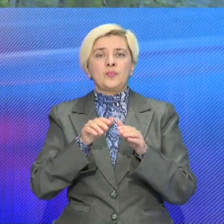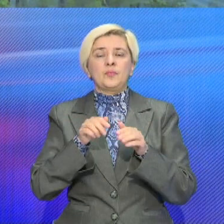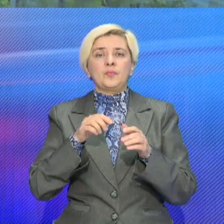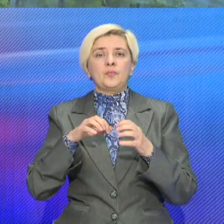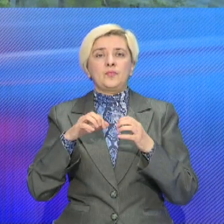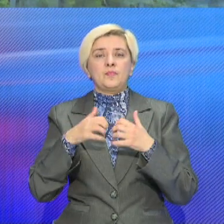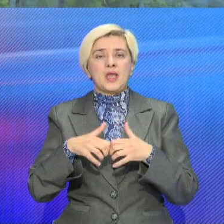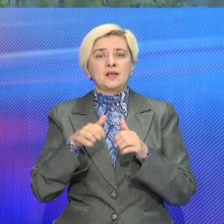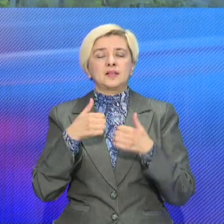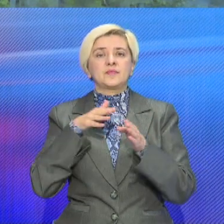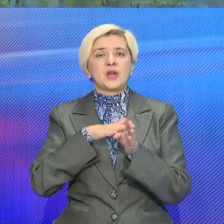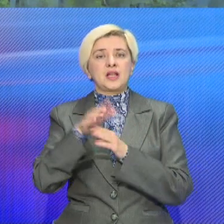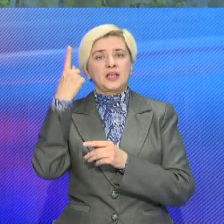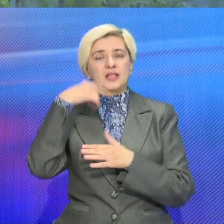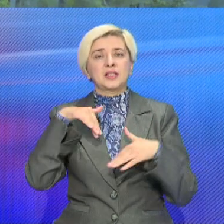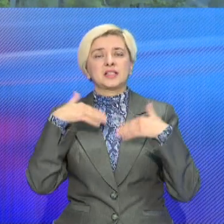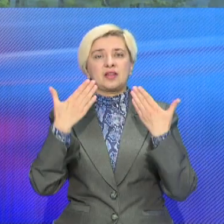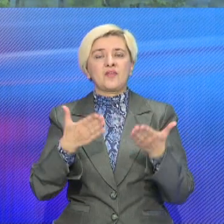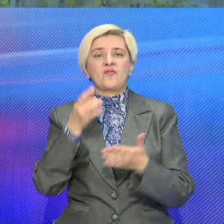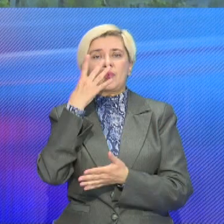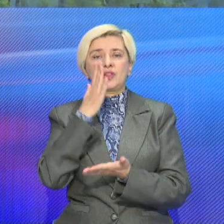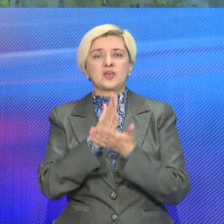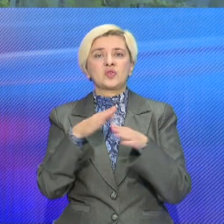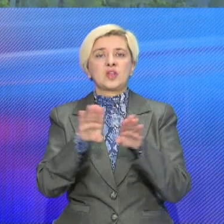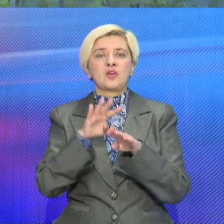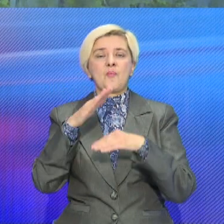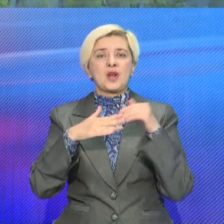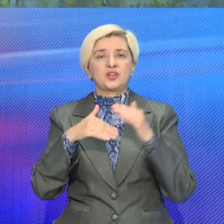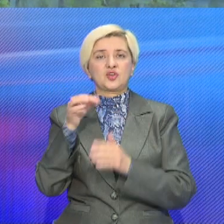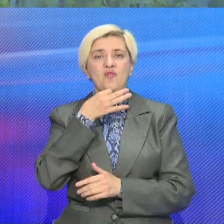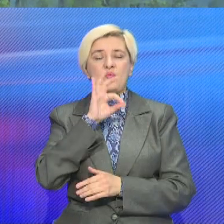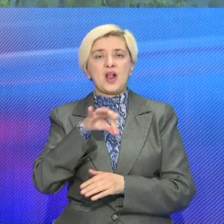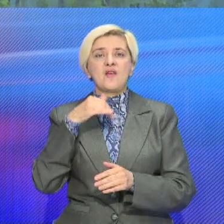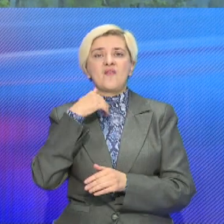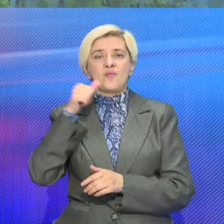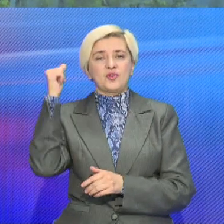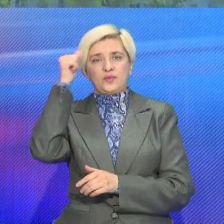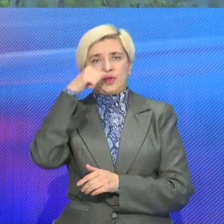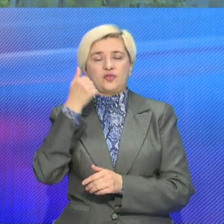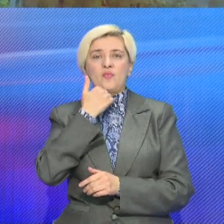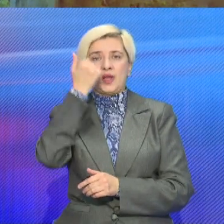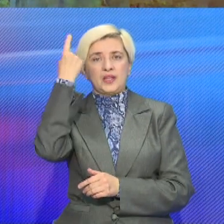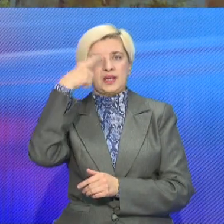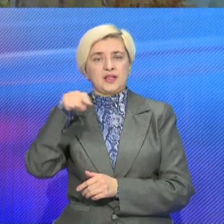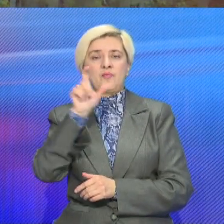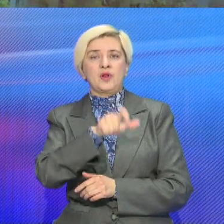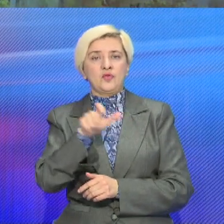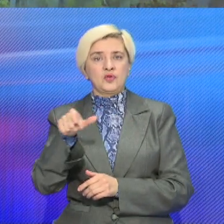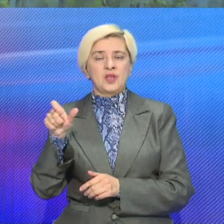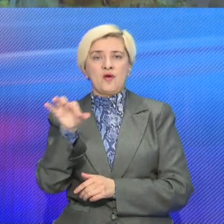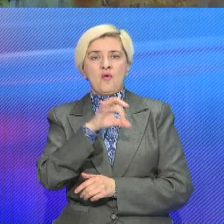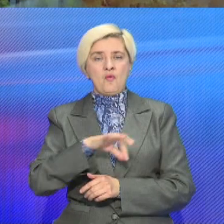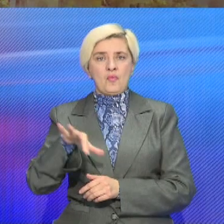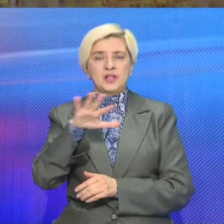У Приньомені уже є такий практичний опыт. Летась, дякуючи ідеям жихаров в області, з'явилося 14 нових об'єктів